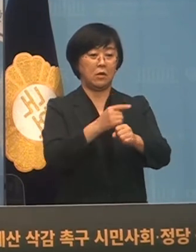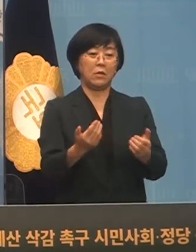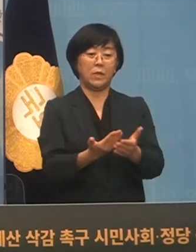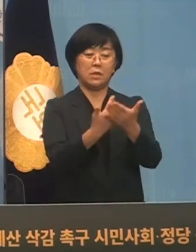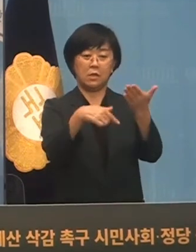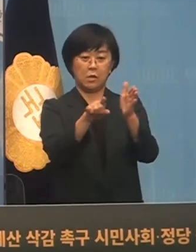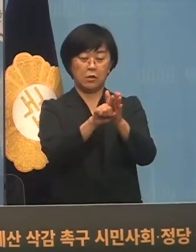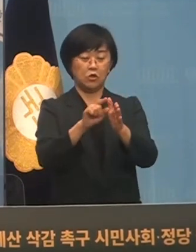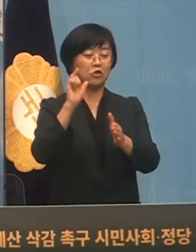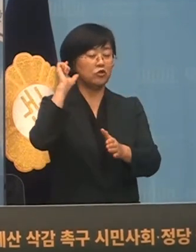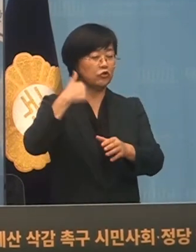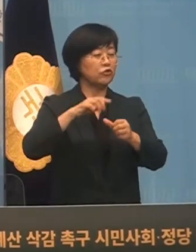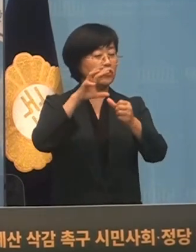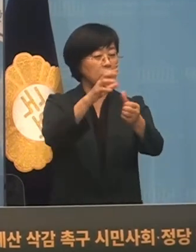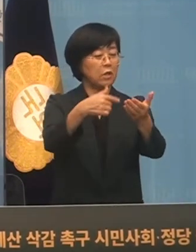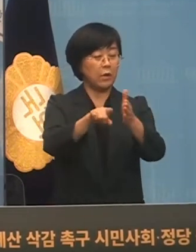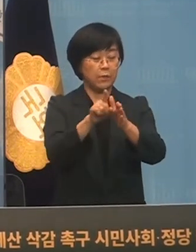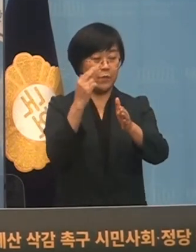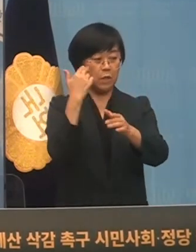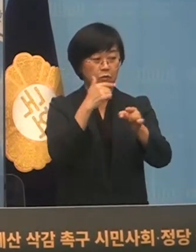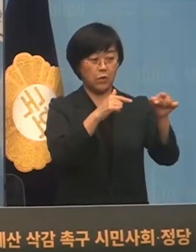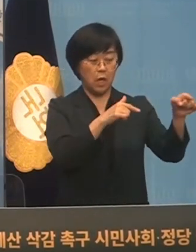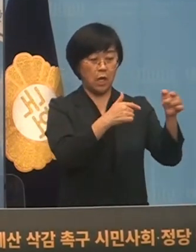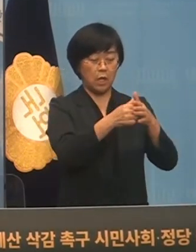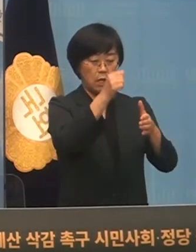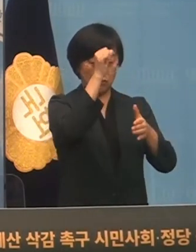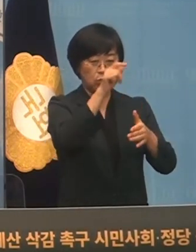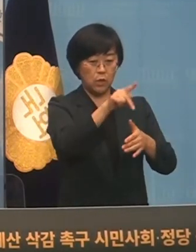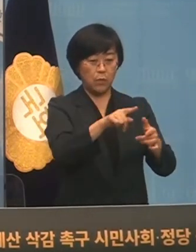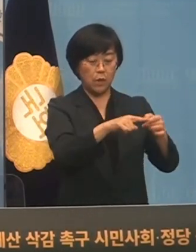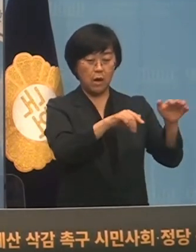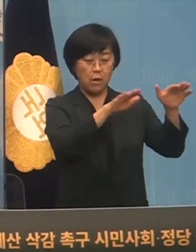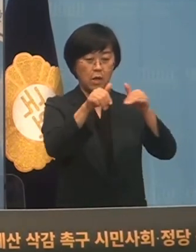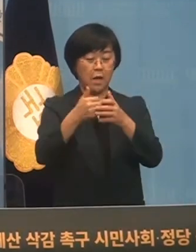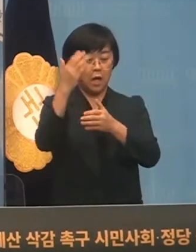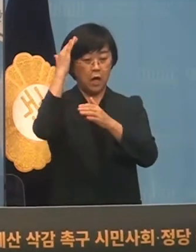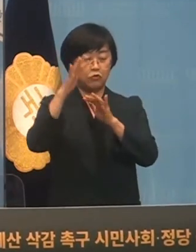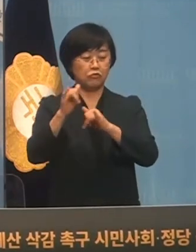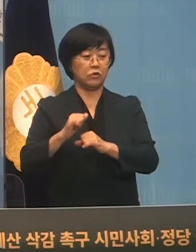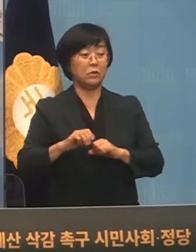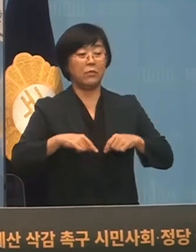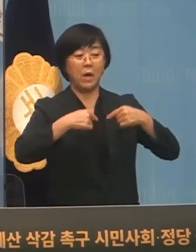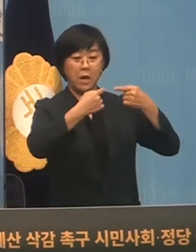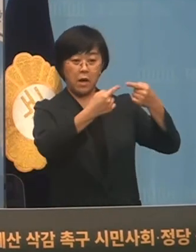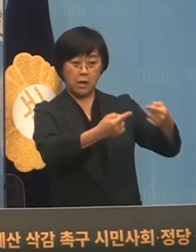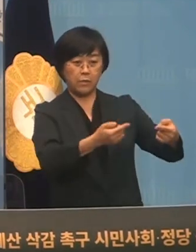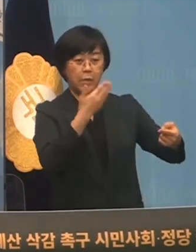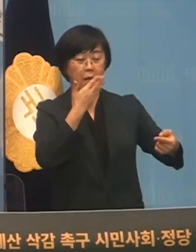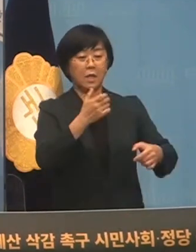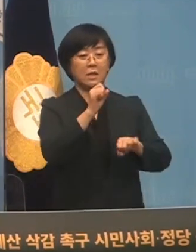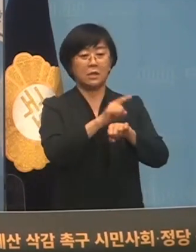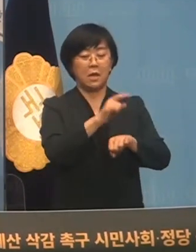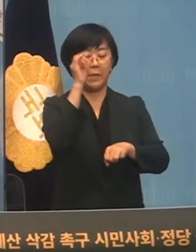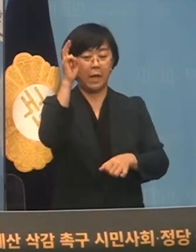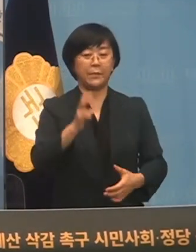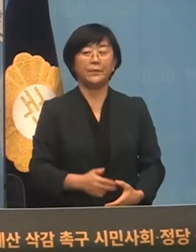것은 중국 경제를 위한 미국의 인도태평양 전략에 한국군이 동원될 가능성을 높일 뿐입니다.